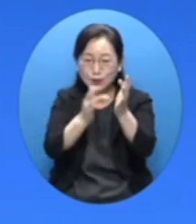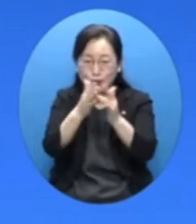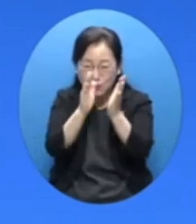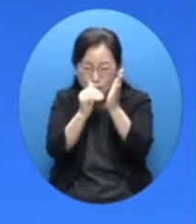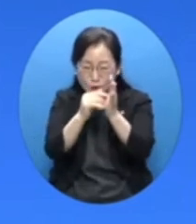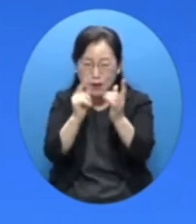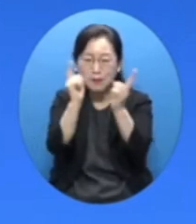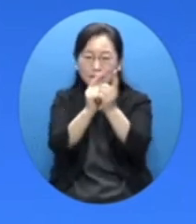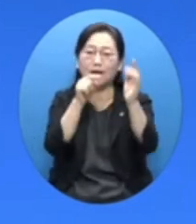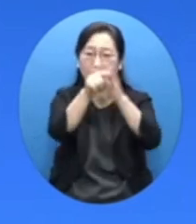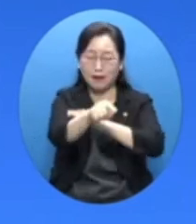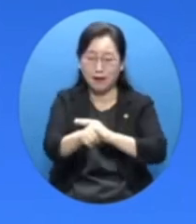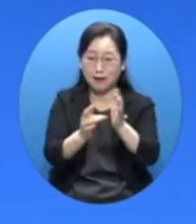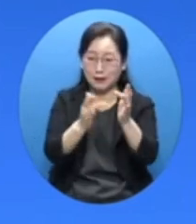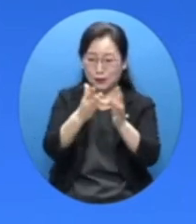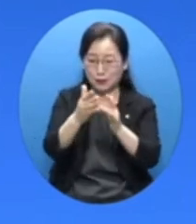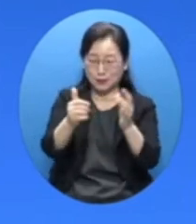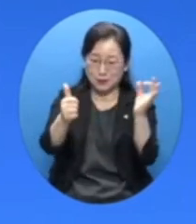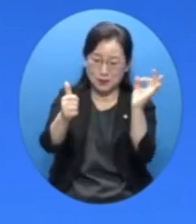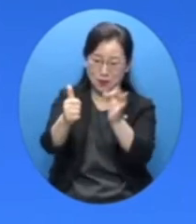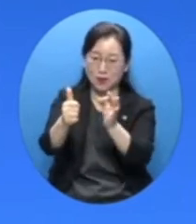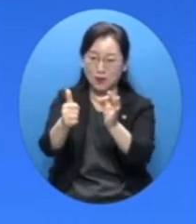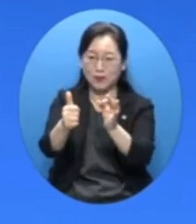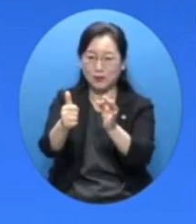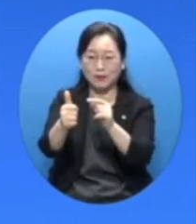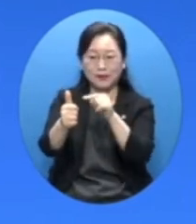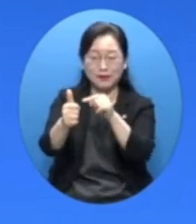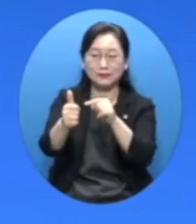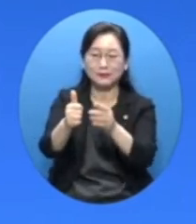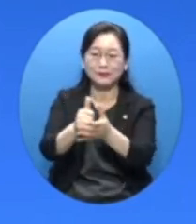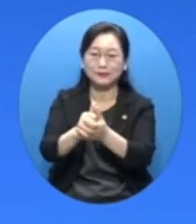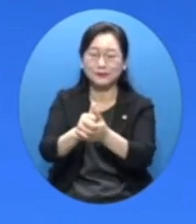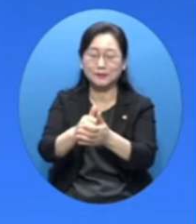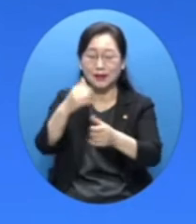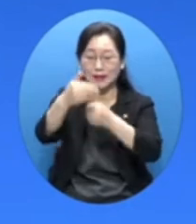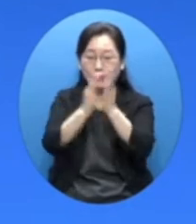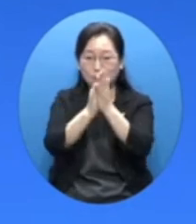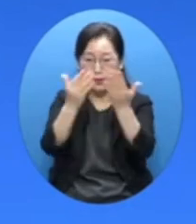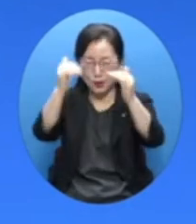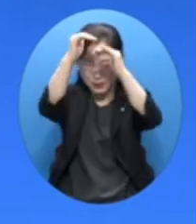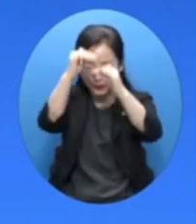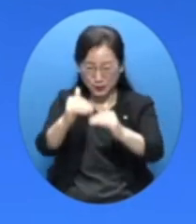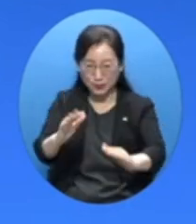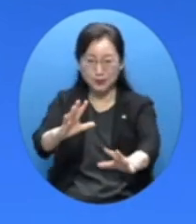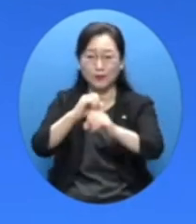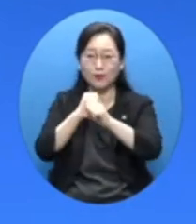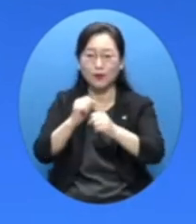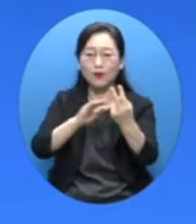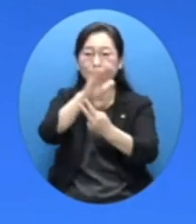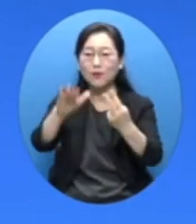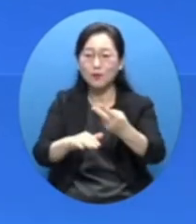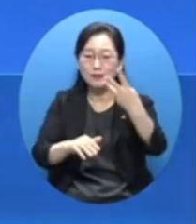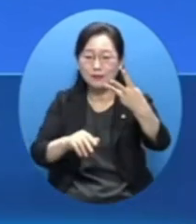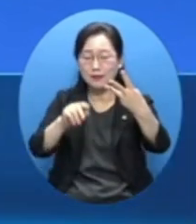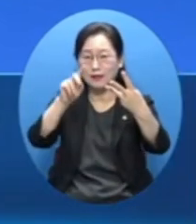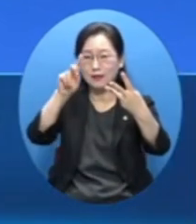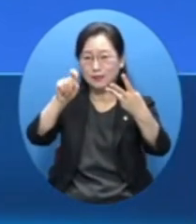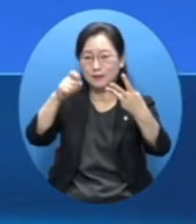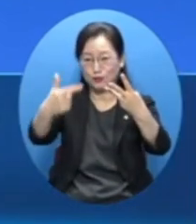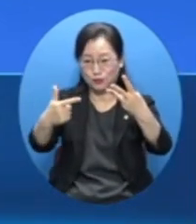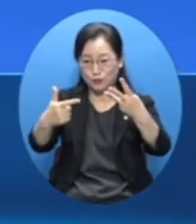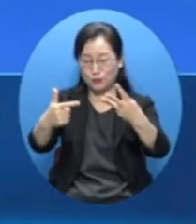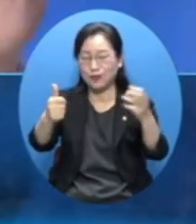그때 예수님께서 니고데모 한 사람을 놓고 성경 전체 요절이 되는 요한복음 3장 12절을